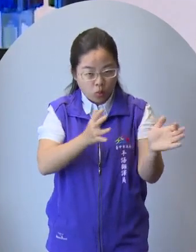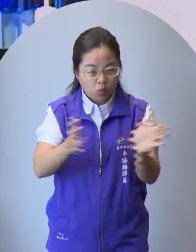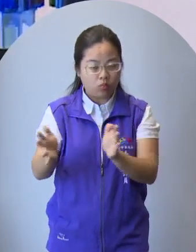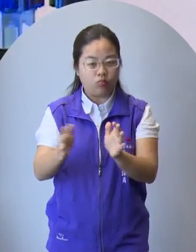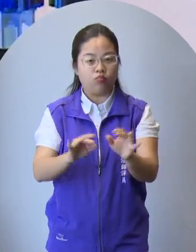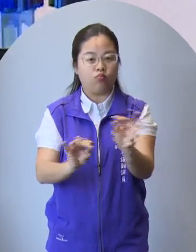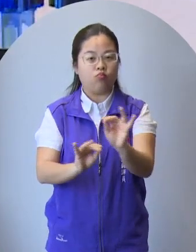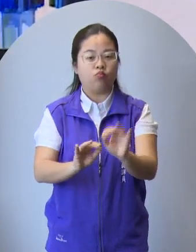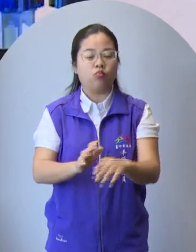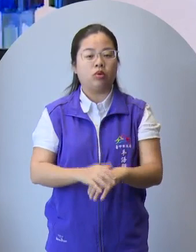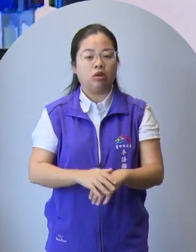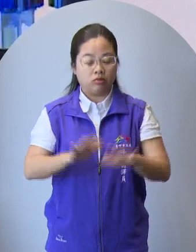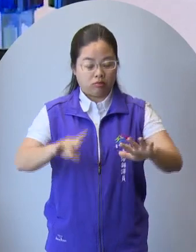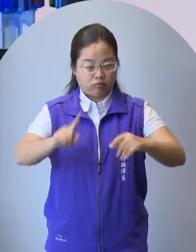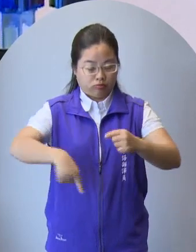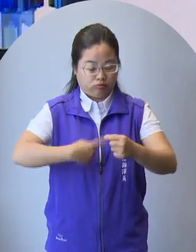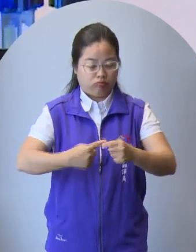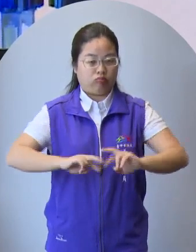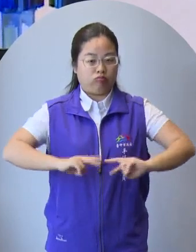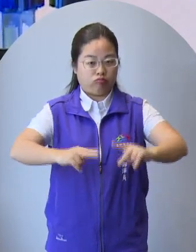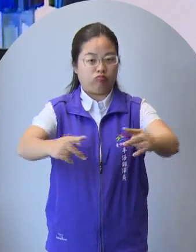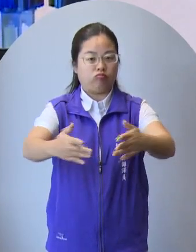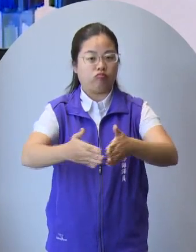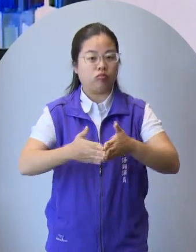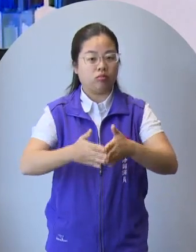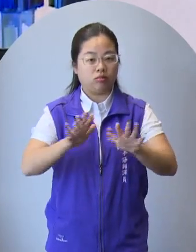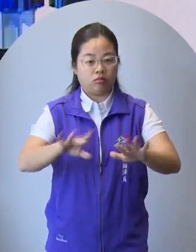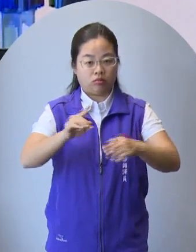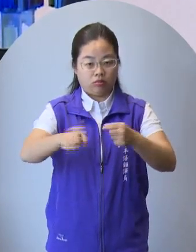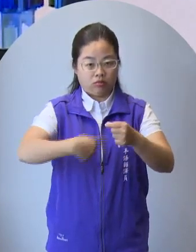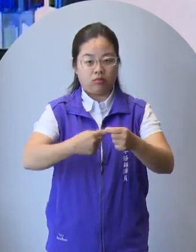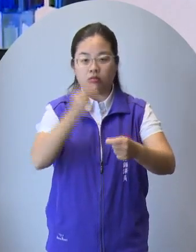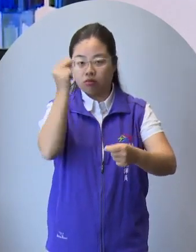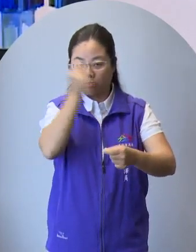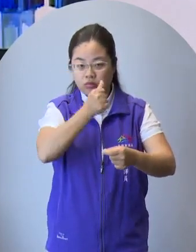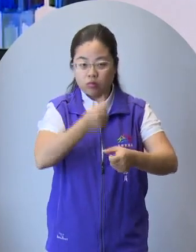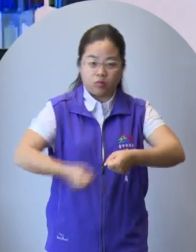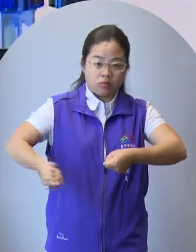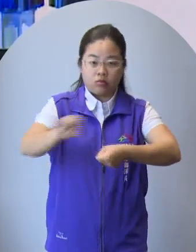行人地狱这样的一个现象，所以交通部特别第一次